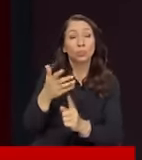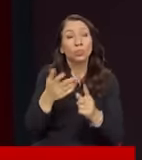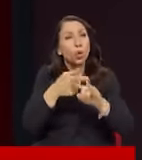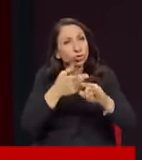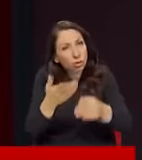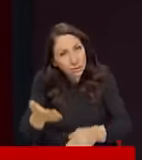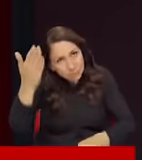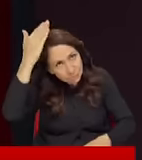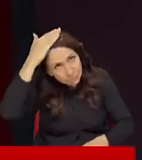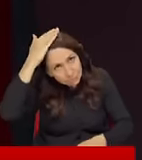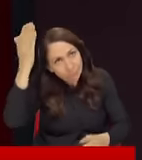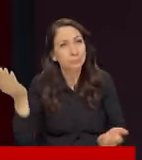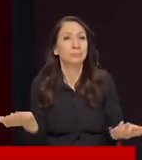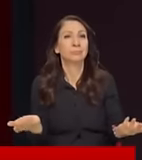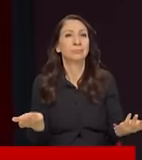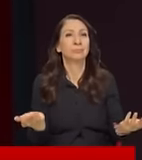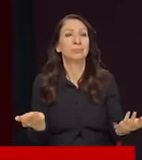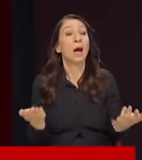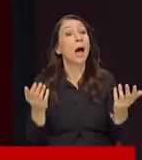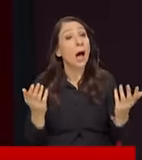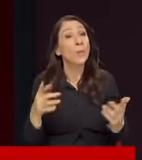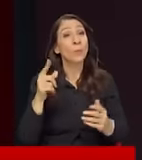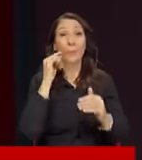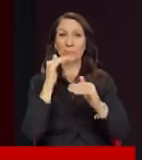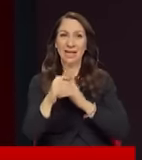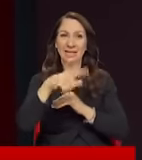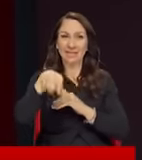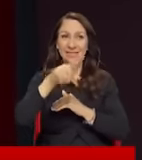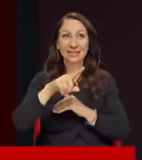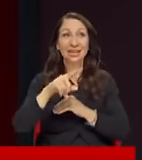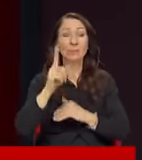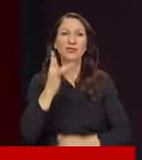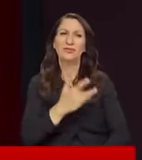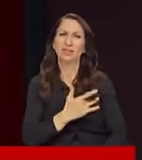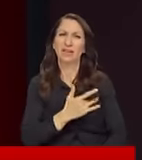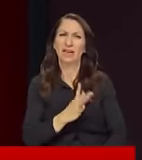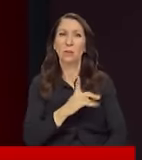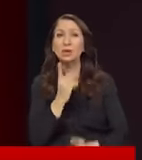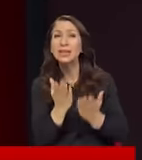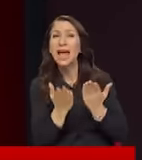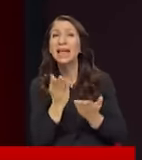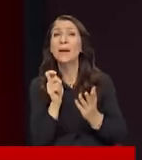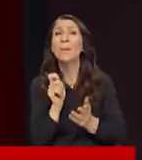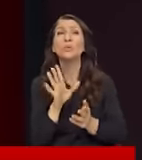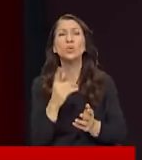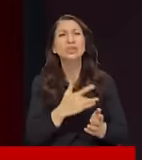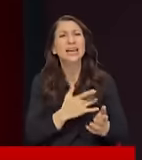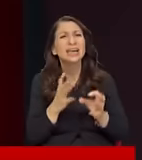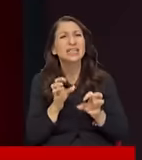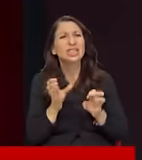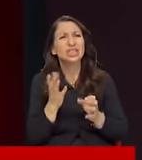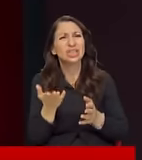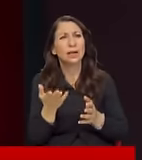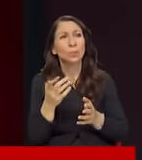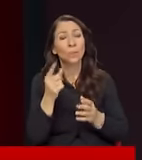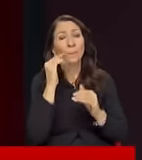hoş geldiniz, sefa geldiniz. Yani ama bu milletin derin bir vicdanı var. Bunu ölçemiyorlar. Çok can yakıcı bir şey.